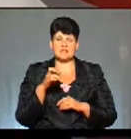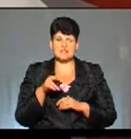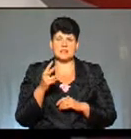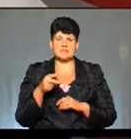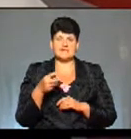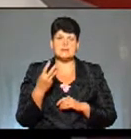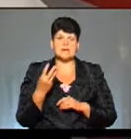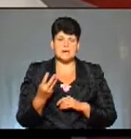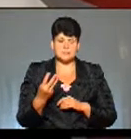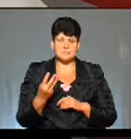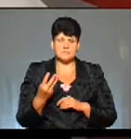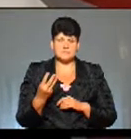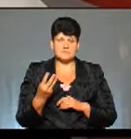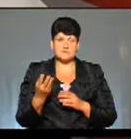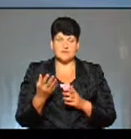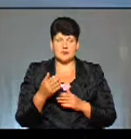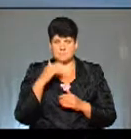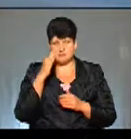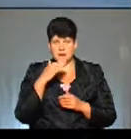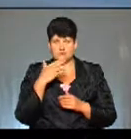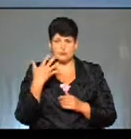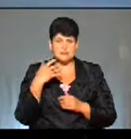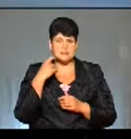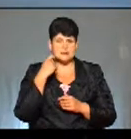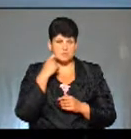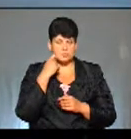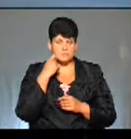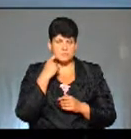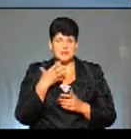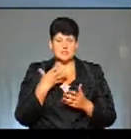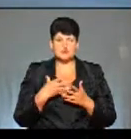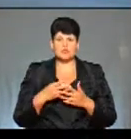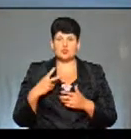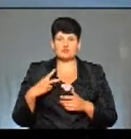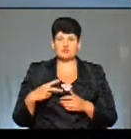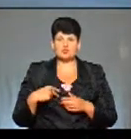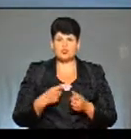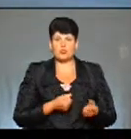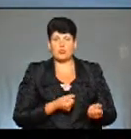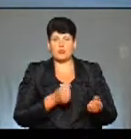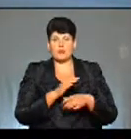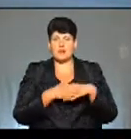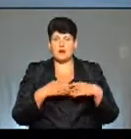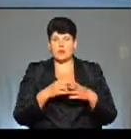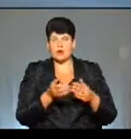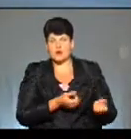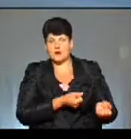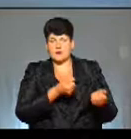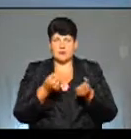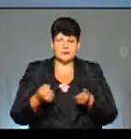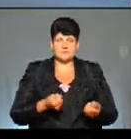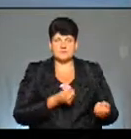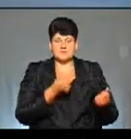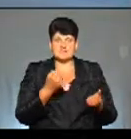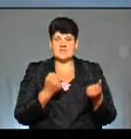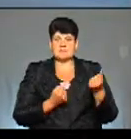23, де батько в 50-річний свою дочку носить на руках довший час, от, наприклад, від